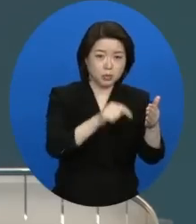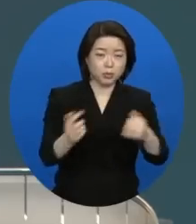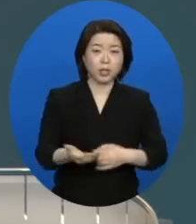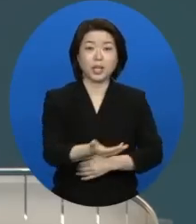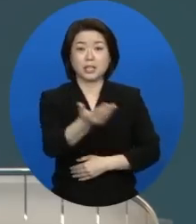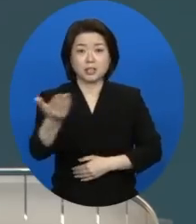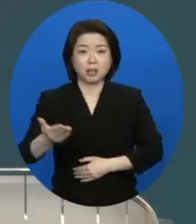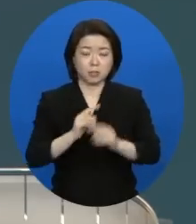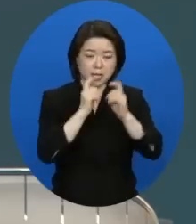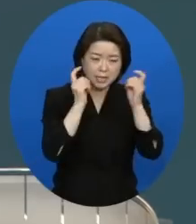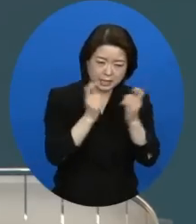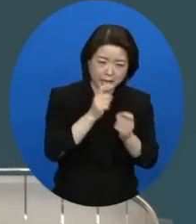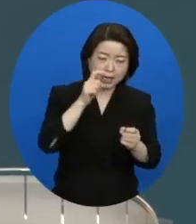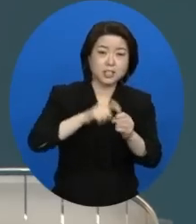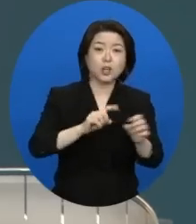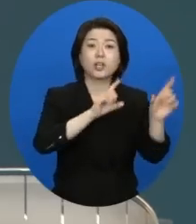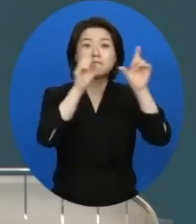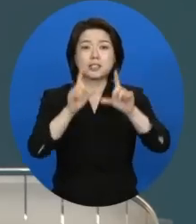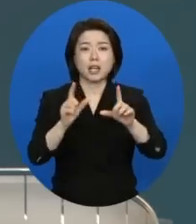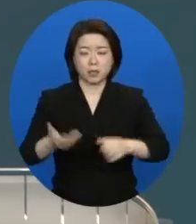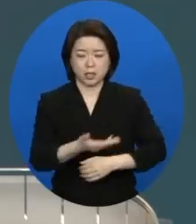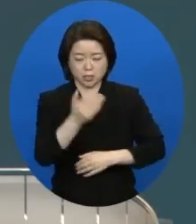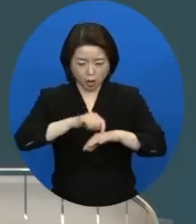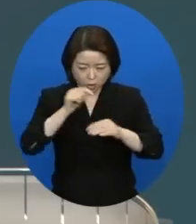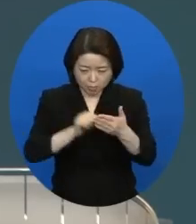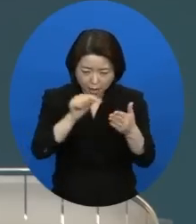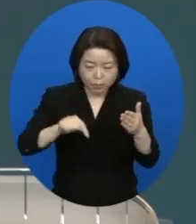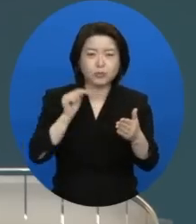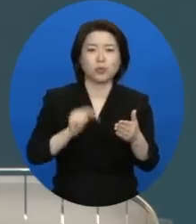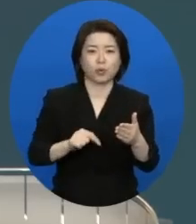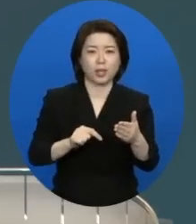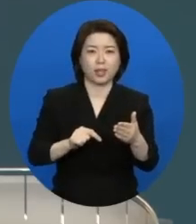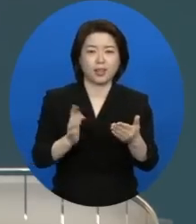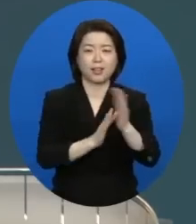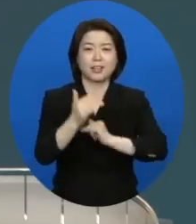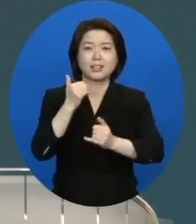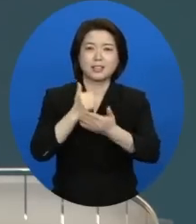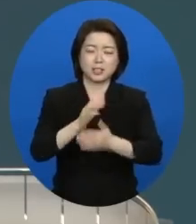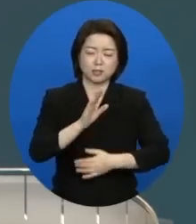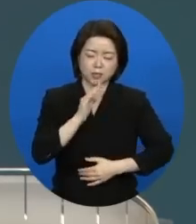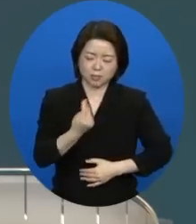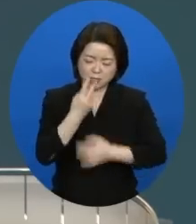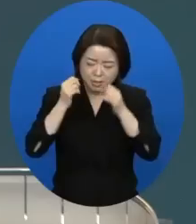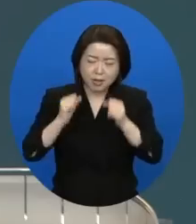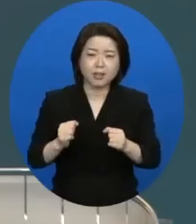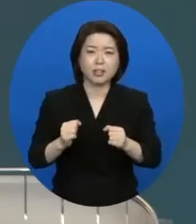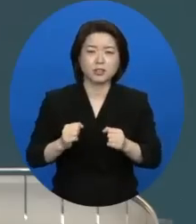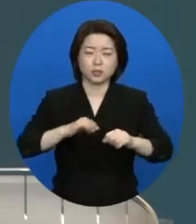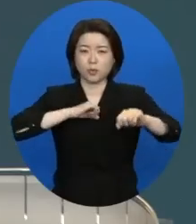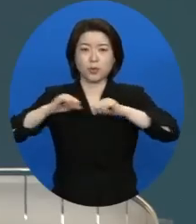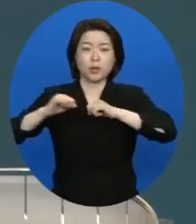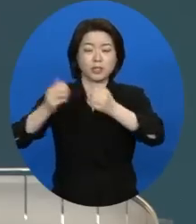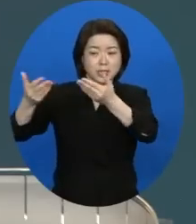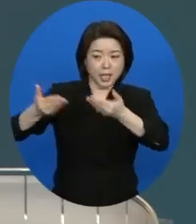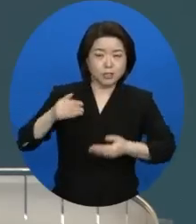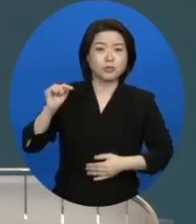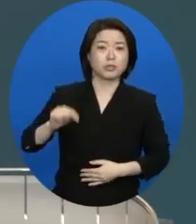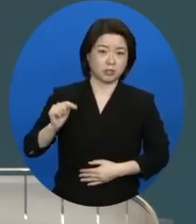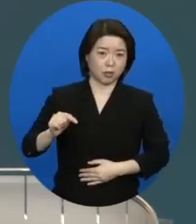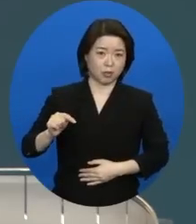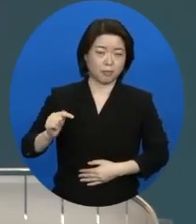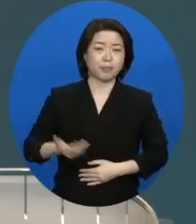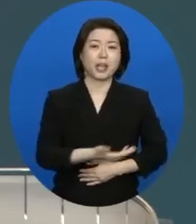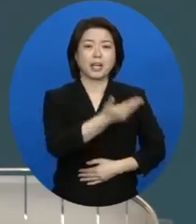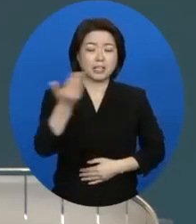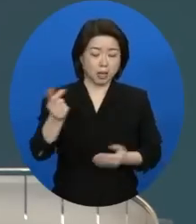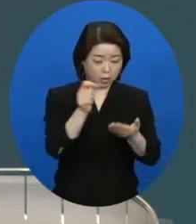여러분의 개인적인 삶에 여러분 마음 안에 예수님은 정말 살아계시고 역사하신 것을